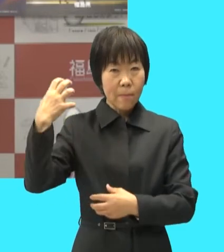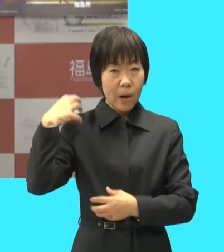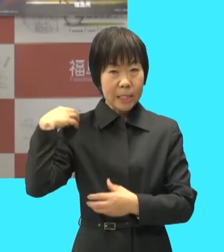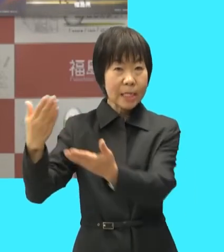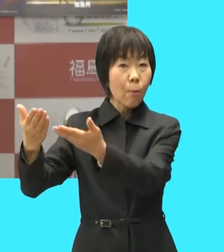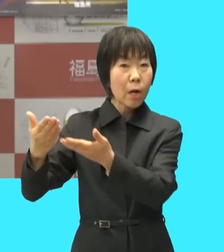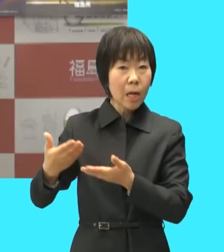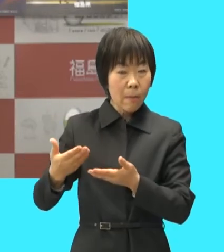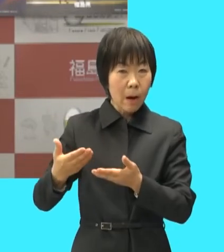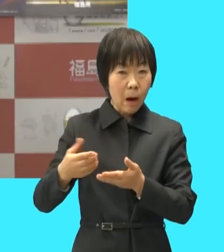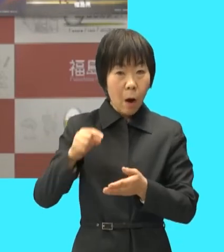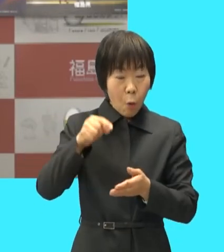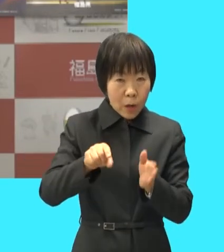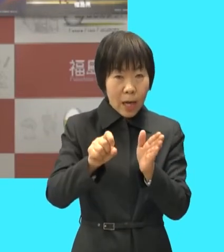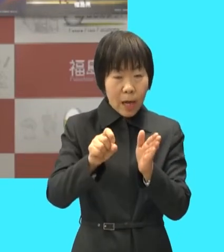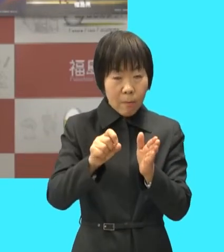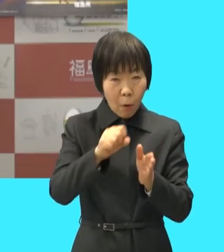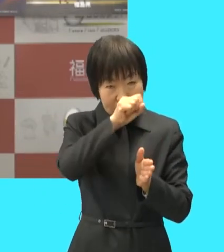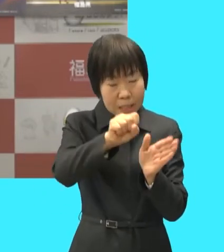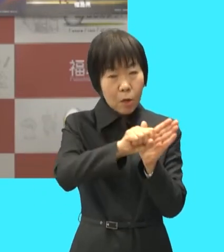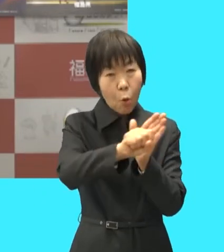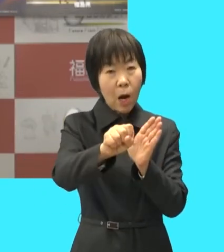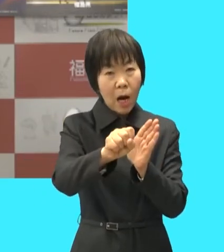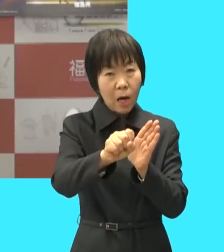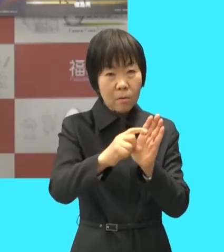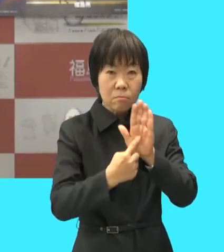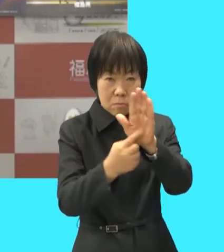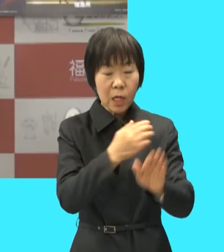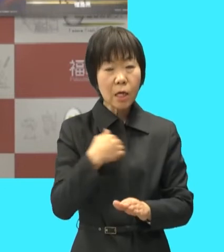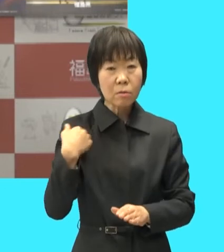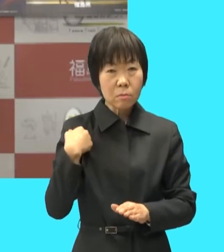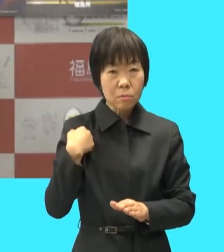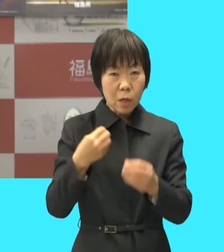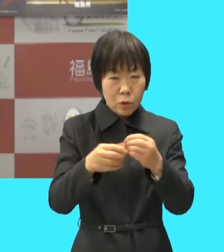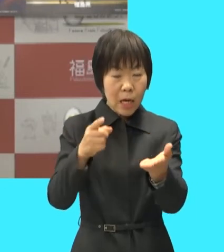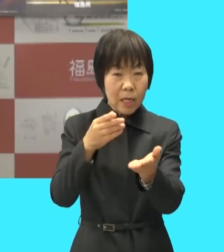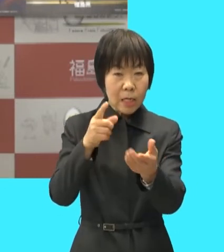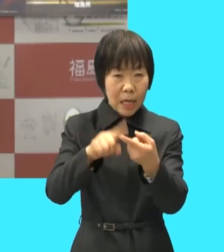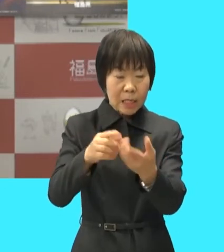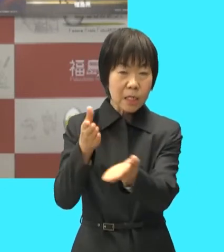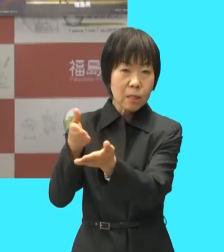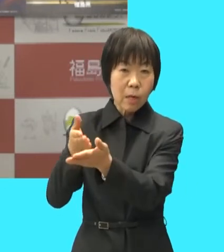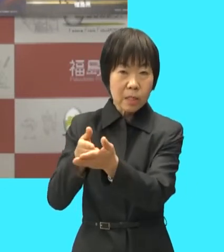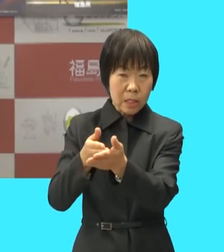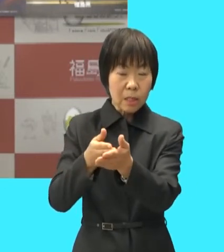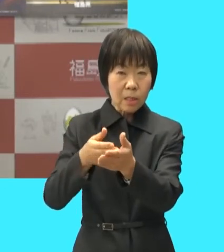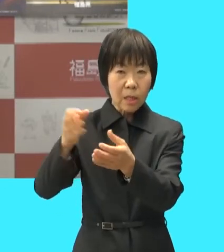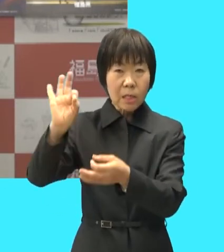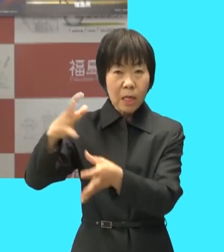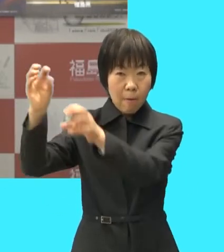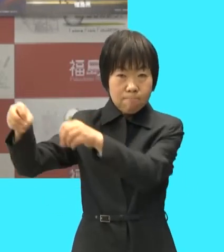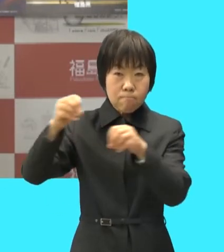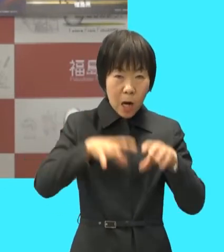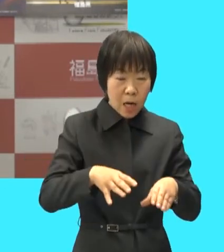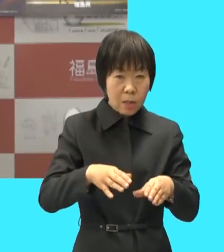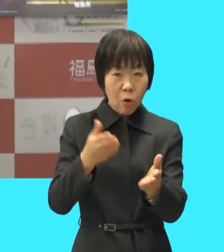れだけの効果が出るんだということを具体的に説明し、税源以上への納得性というんでしょうか、説得力